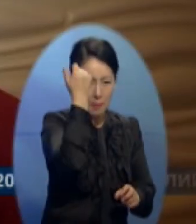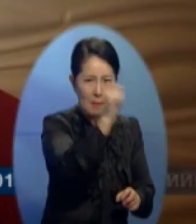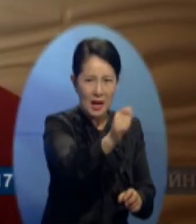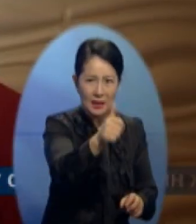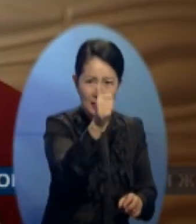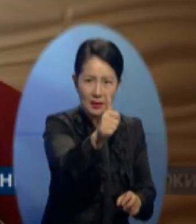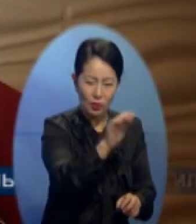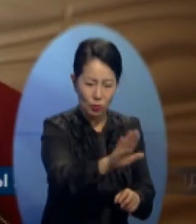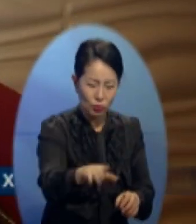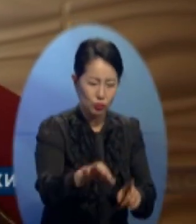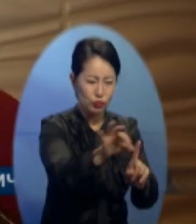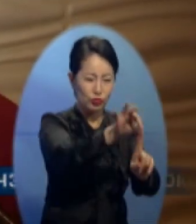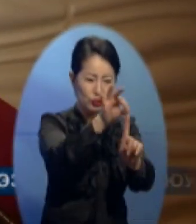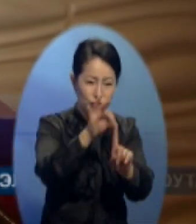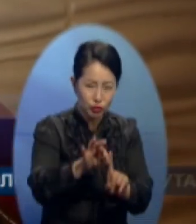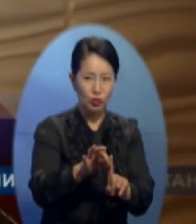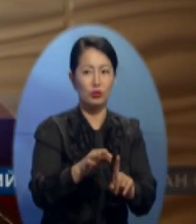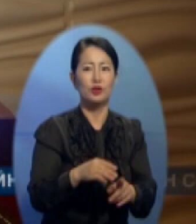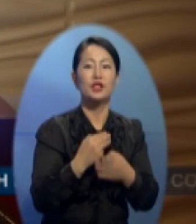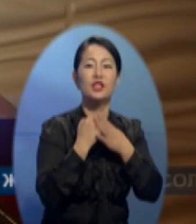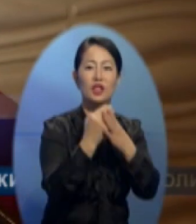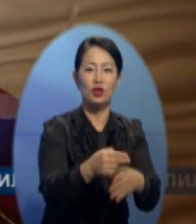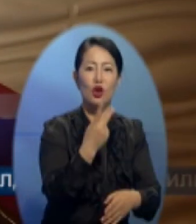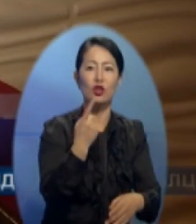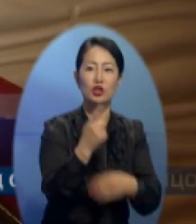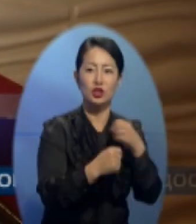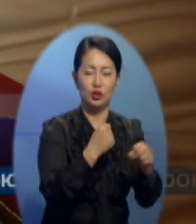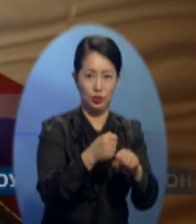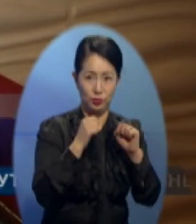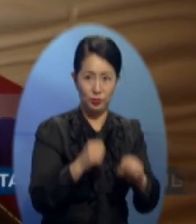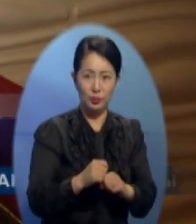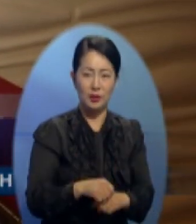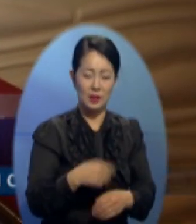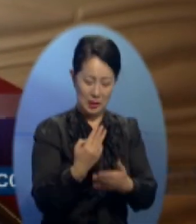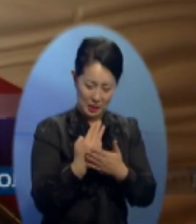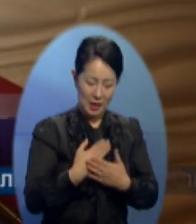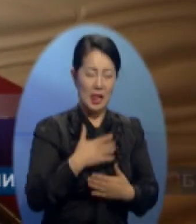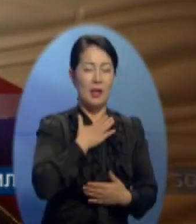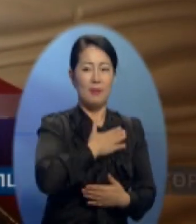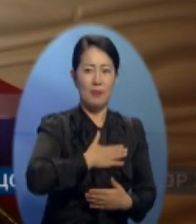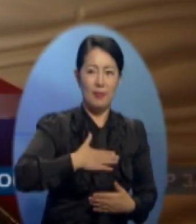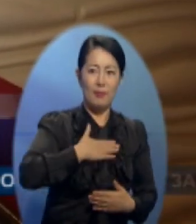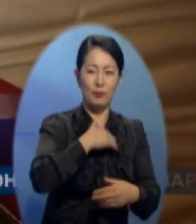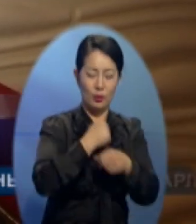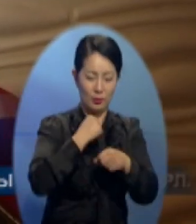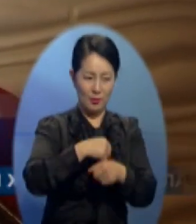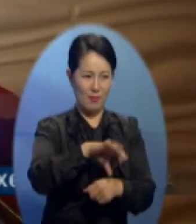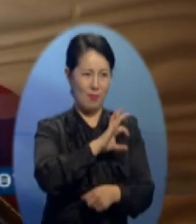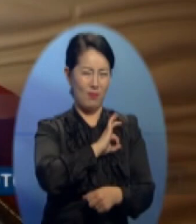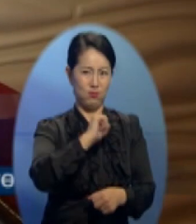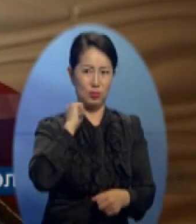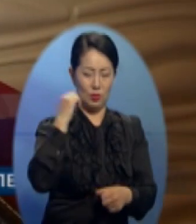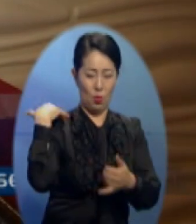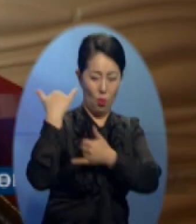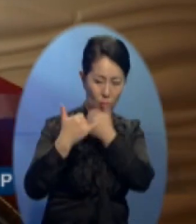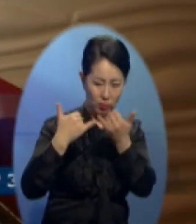Дэн шагналыг авсандаа бол үеийн сэтгэл маш их өндөр байна. Энэ шагнал бол одоо энэ хөдөлмөрийн баатар хүний одоо үе